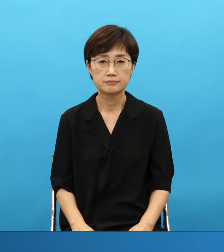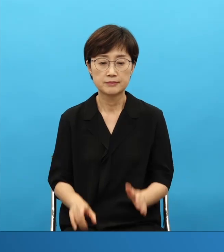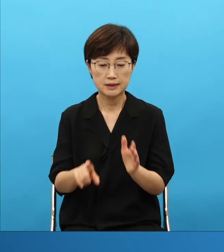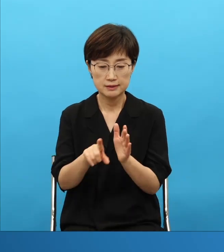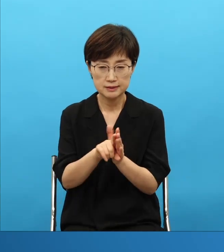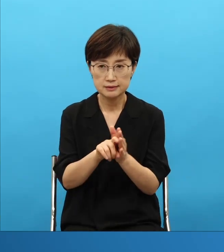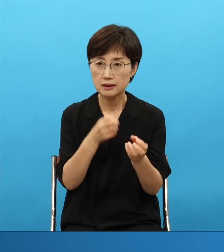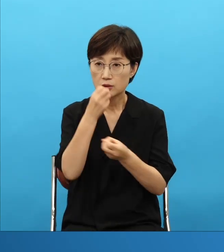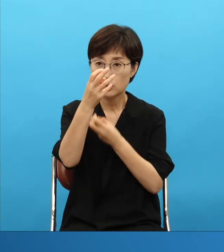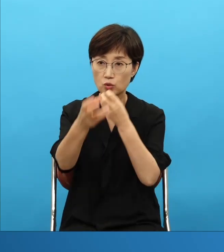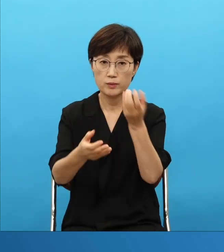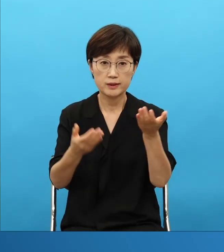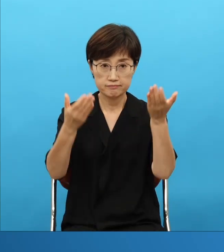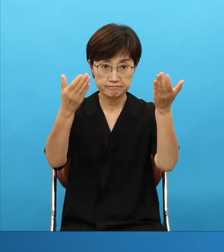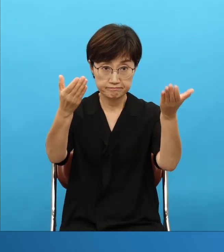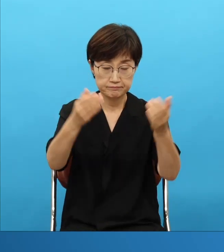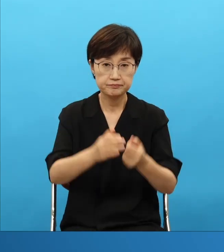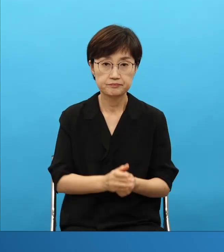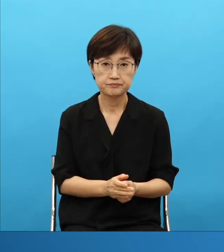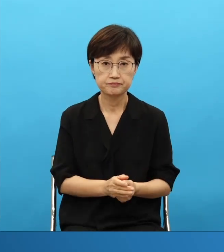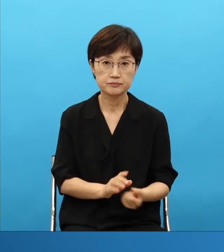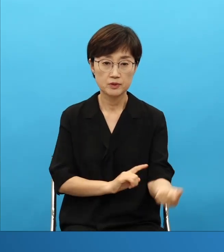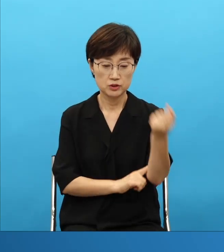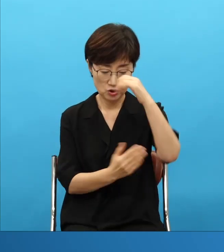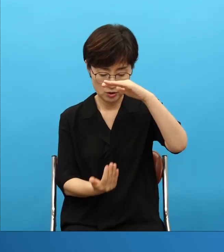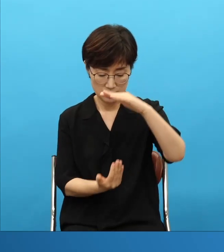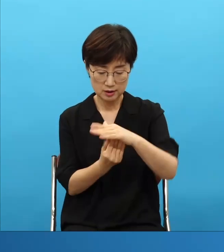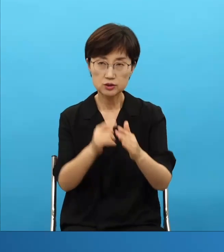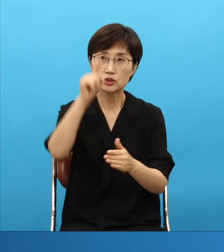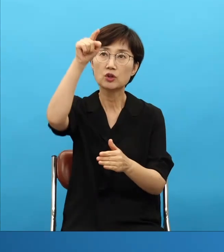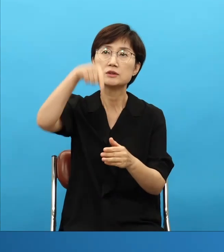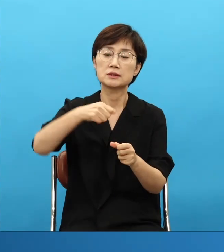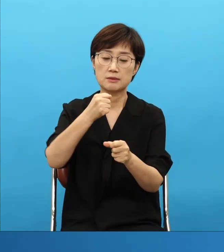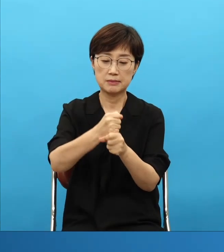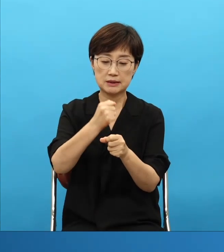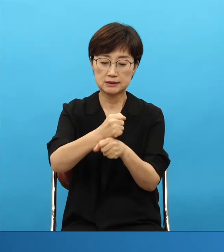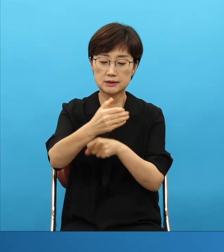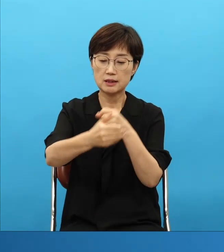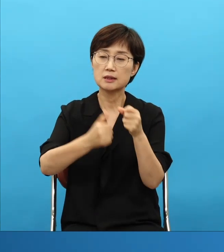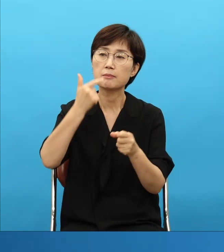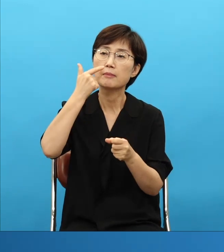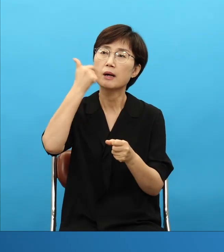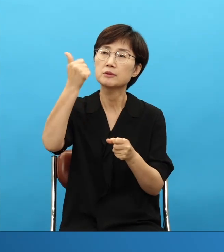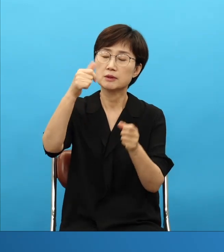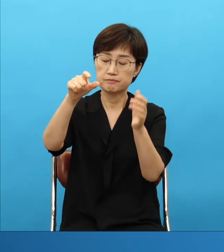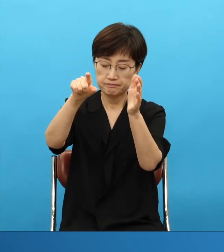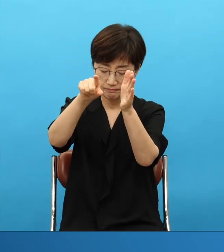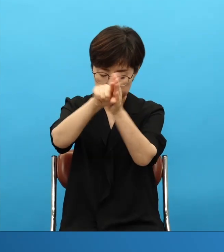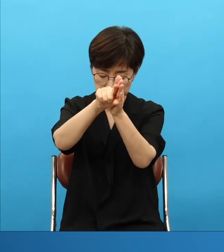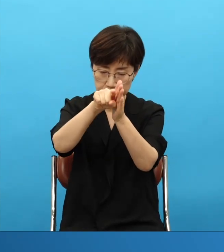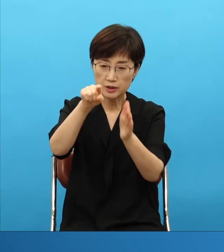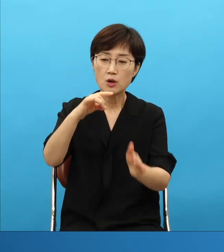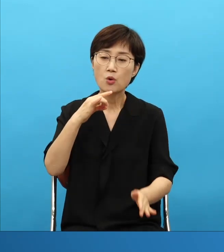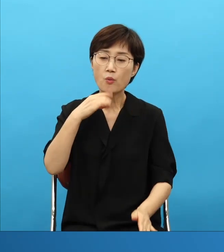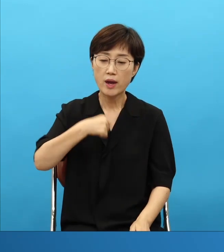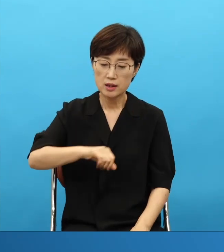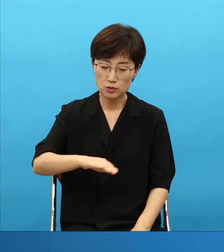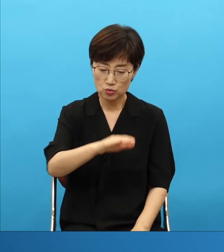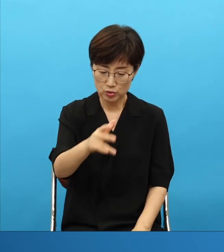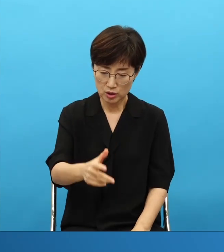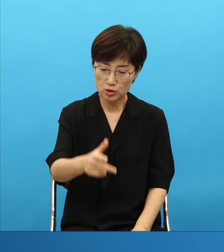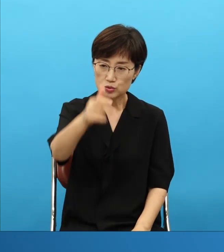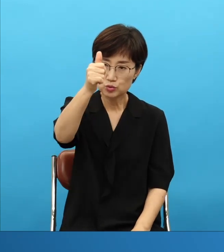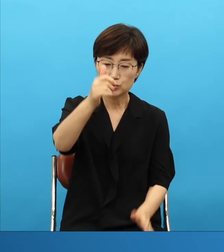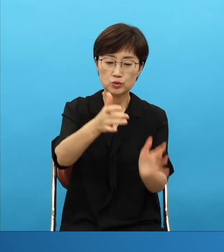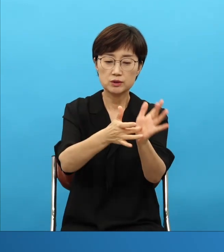우리의 신앙을 고백합니다. 告白我们的信仰. 전능하사 천지를 만드신 하나님 아버지를 내가 믿사오며